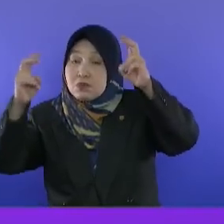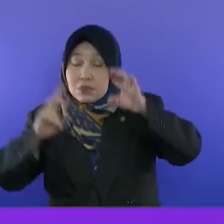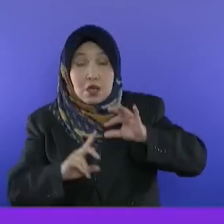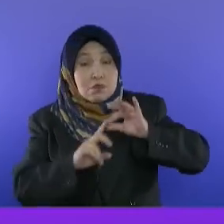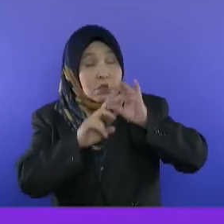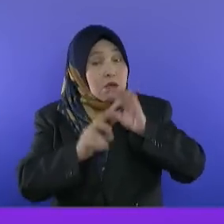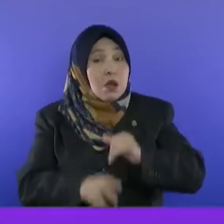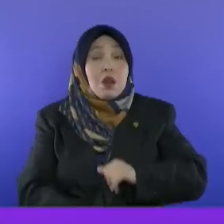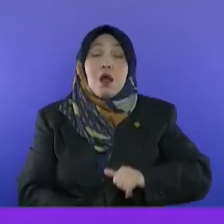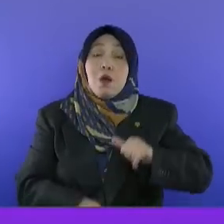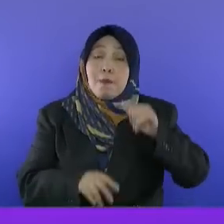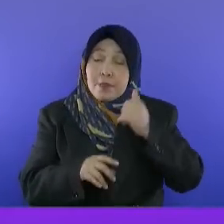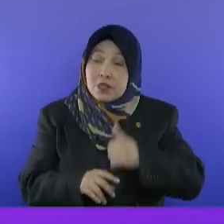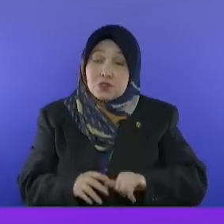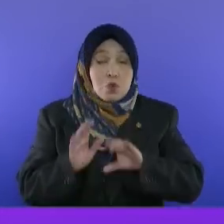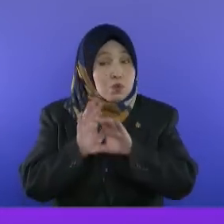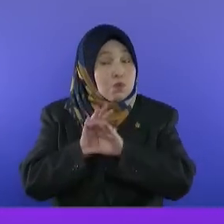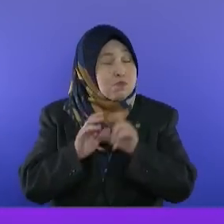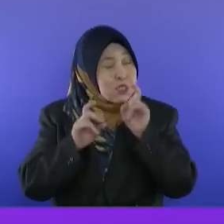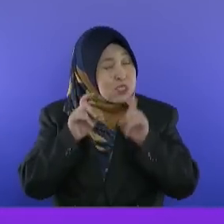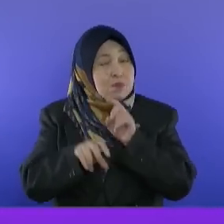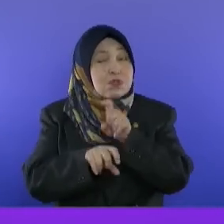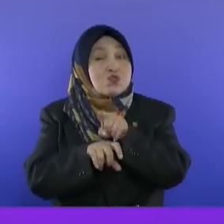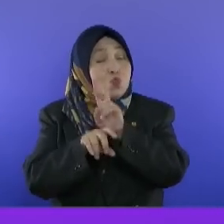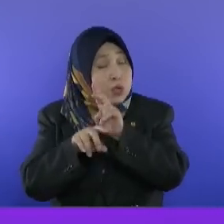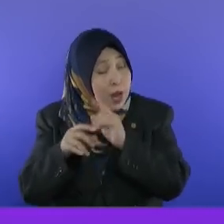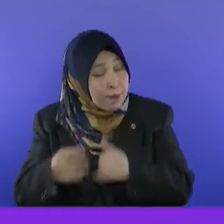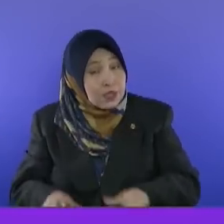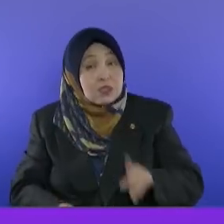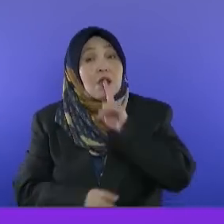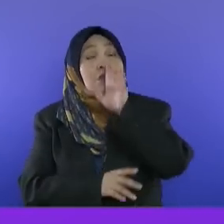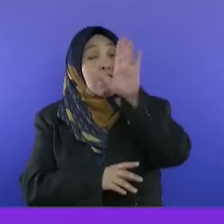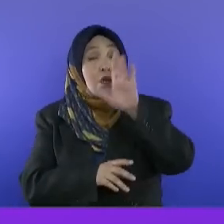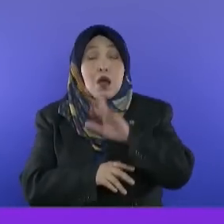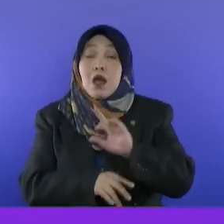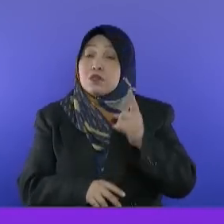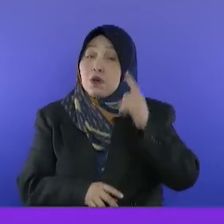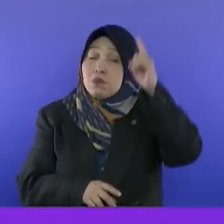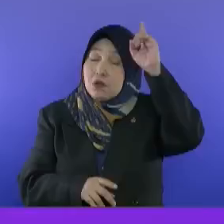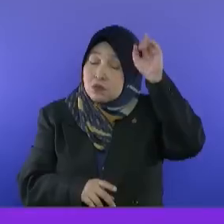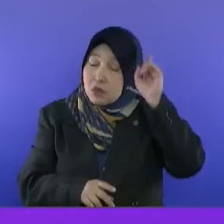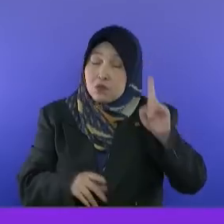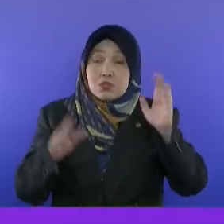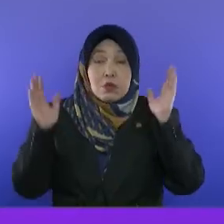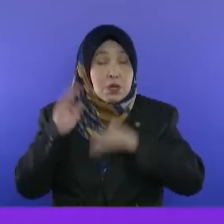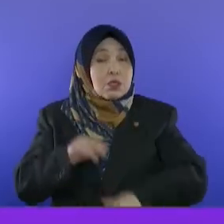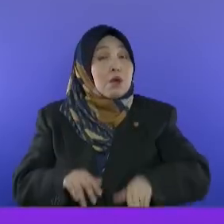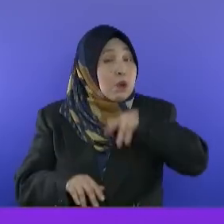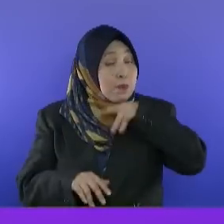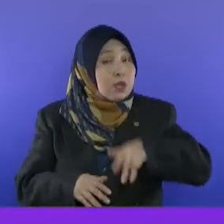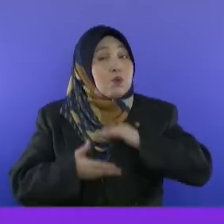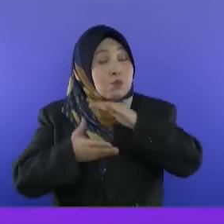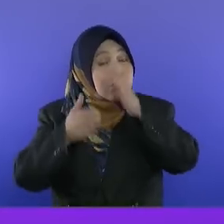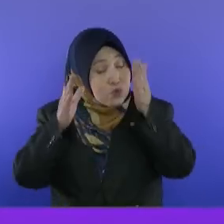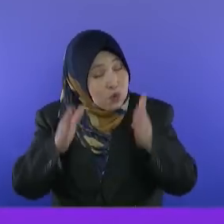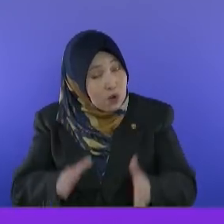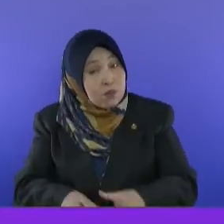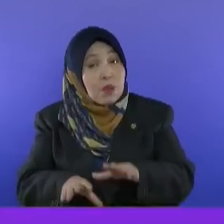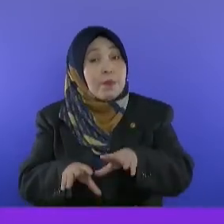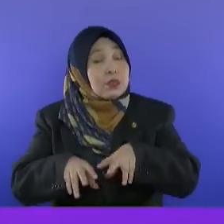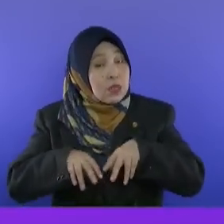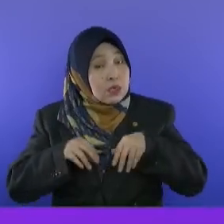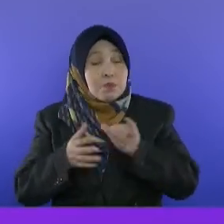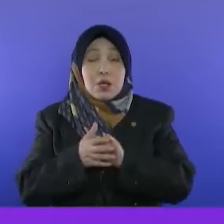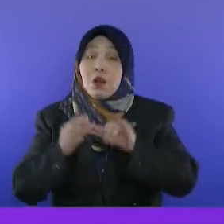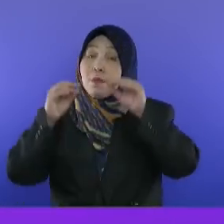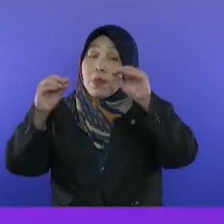kalau bersyahadat syaratnya kalau sudah pun berjanji Ashadualla ilaha illallah wa Ashadu anna muhammadar rasulullah cari ayat-ayat